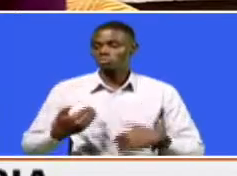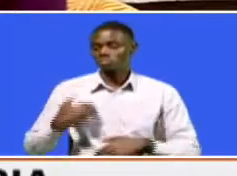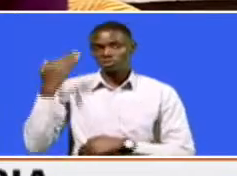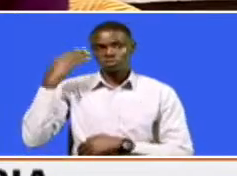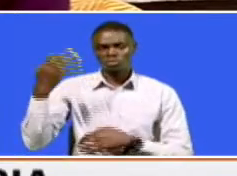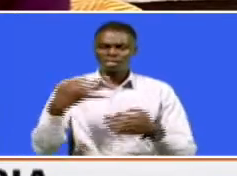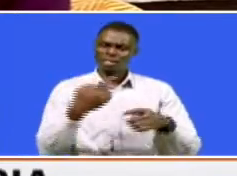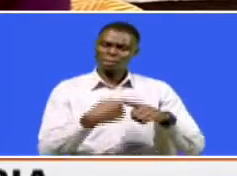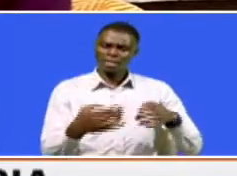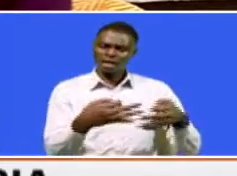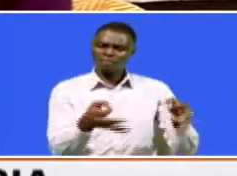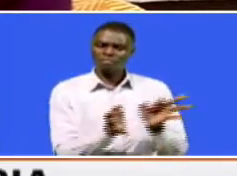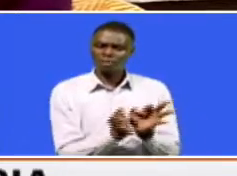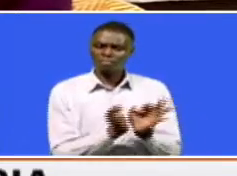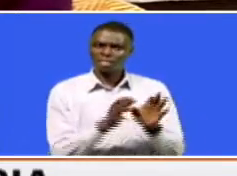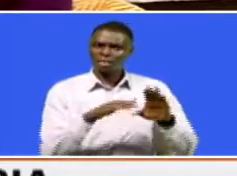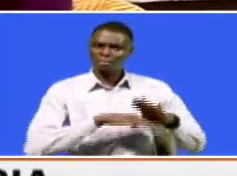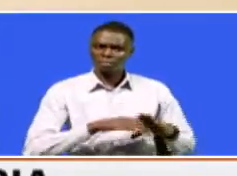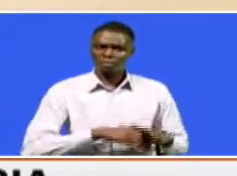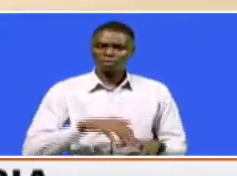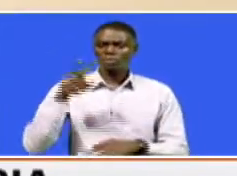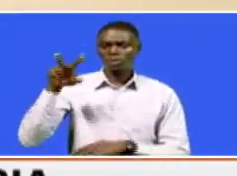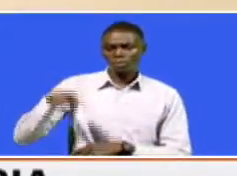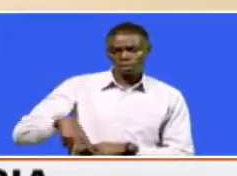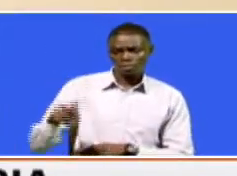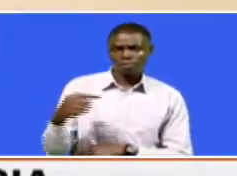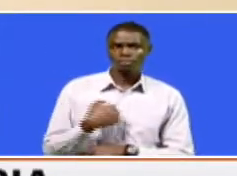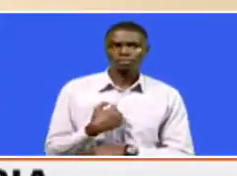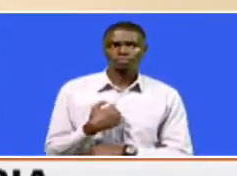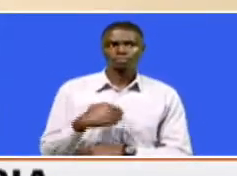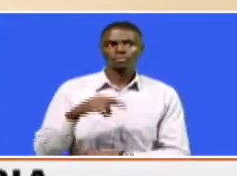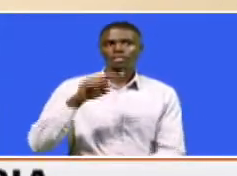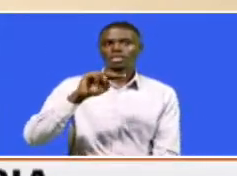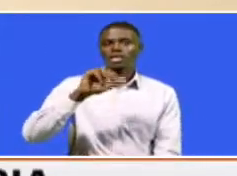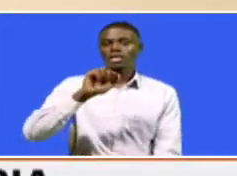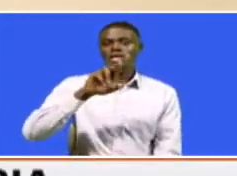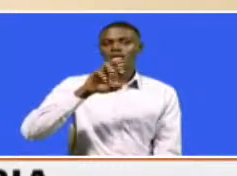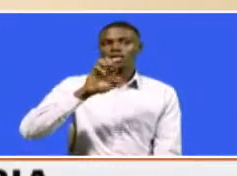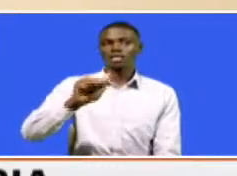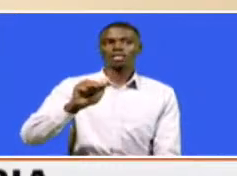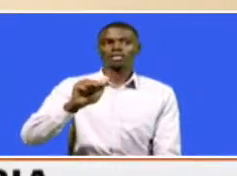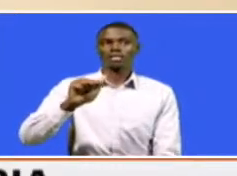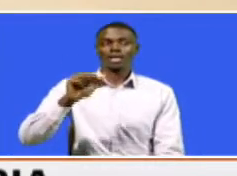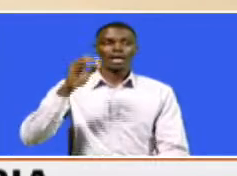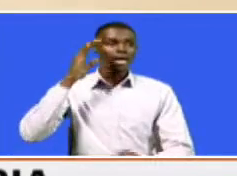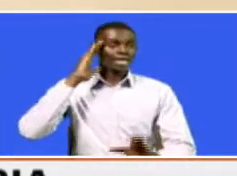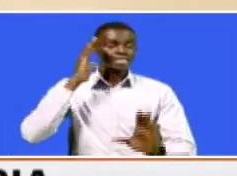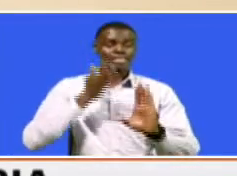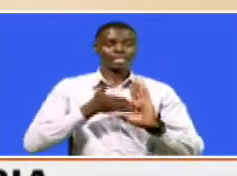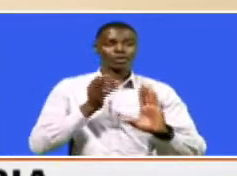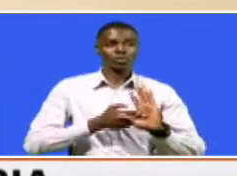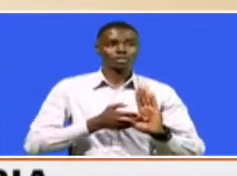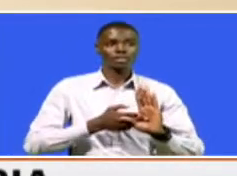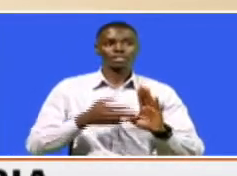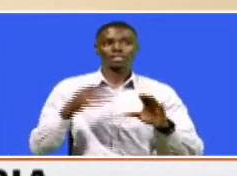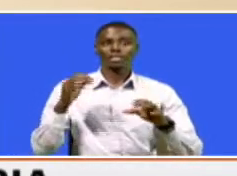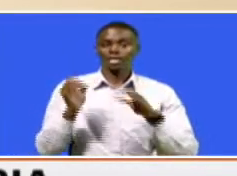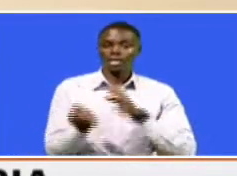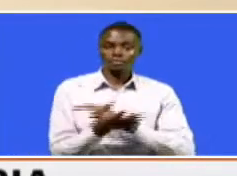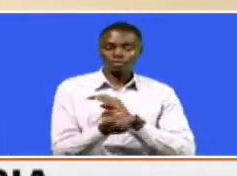watakuwa wanakusengenya, watakuona wewe si mtu. Nerea Akoth, mwanasaikolojia na mshauri katika shirika la